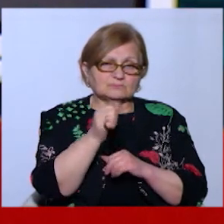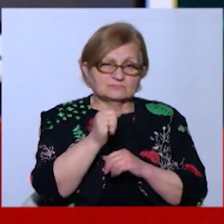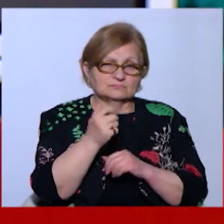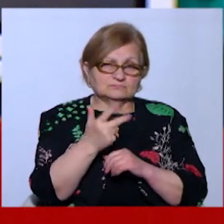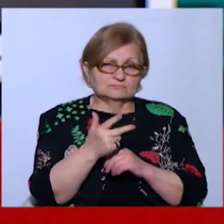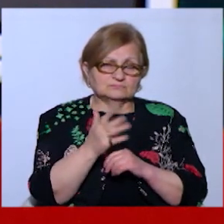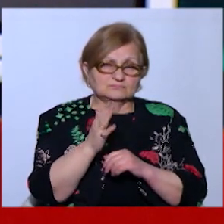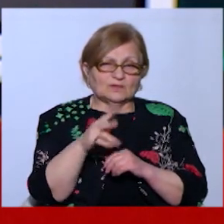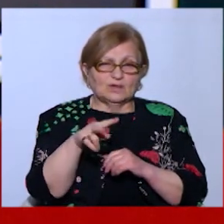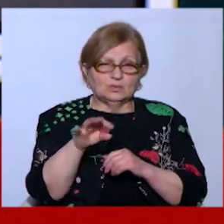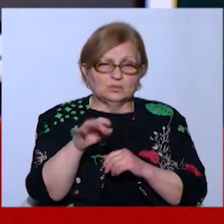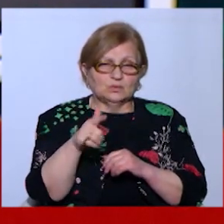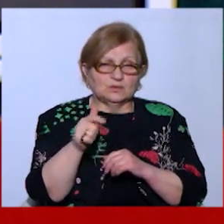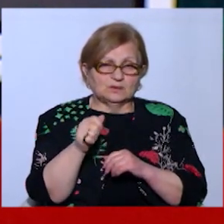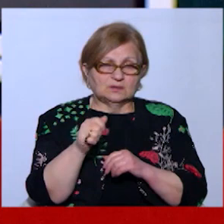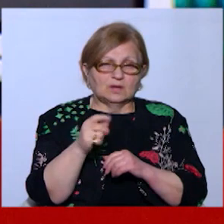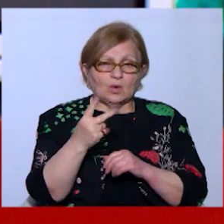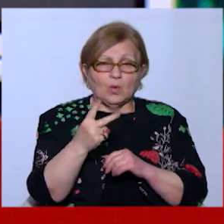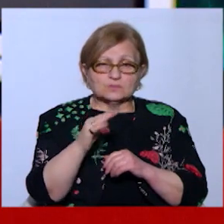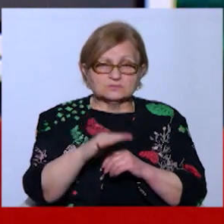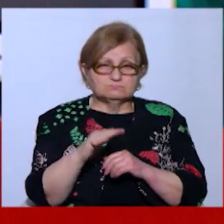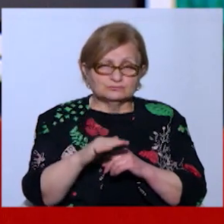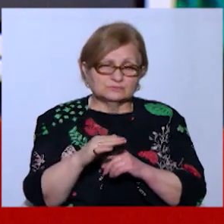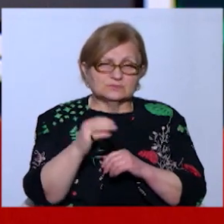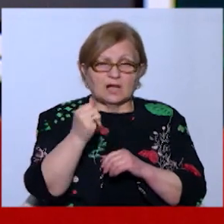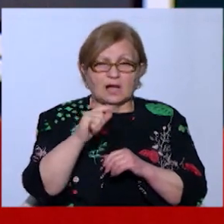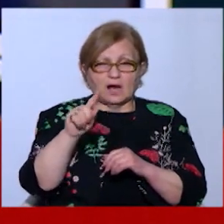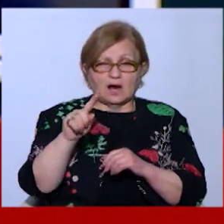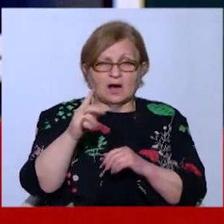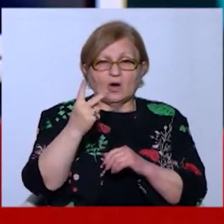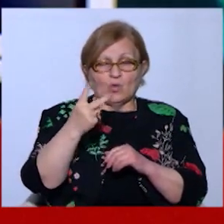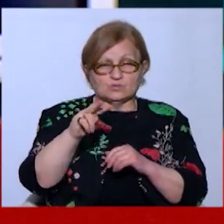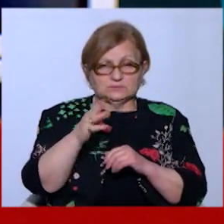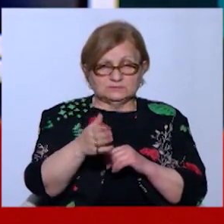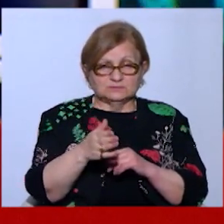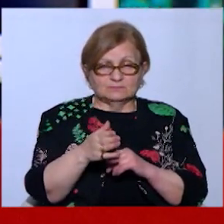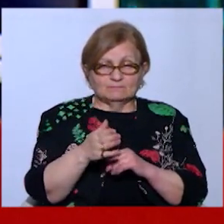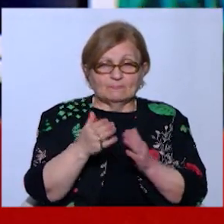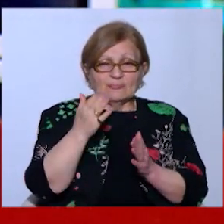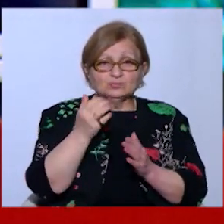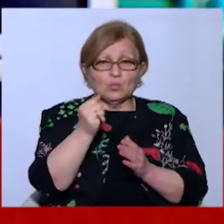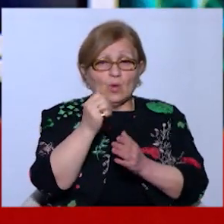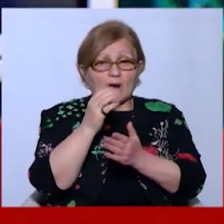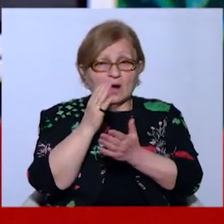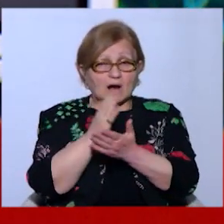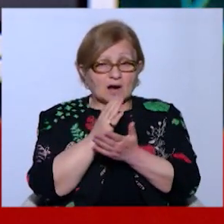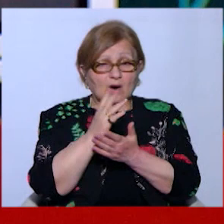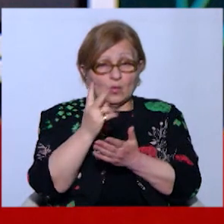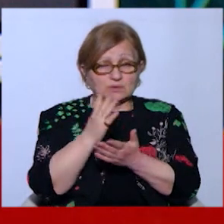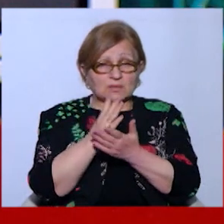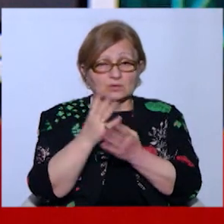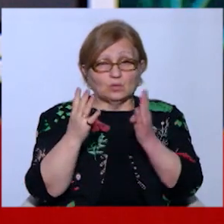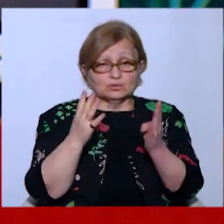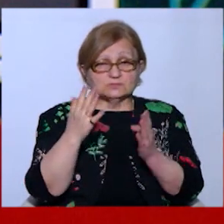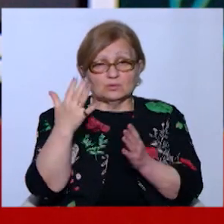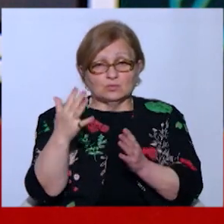იქნება ლოგარითმი 2-ის ფუძით A2-დან. A2 თუ არის 4-სა და 5 შორის, ეს ნიშნავს,